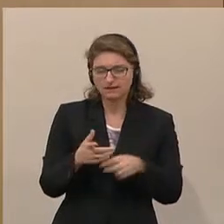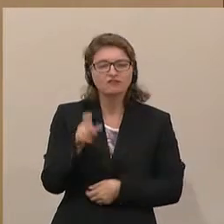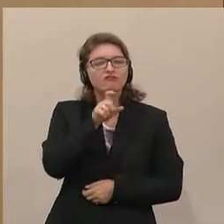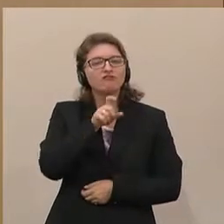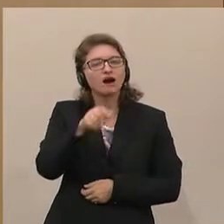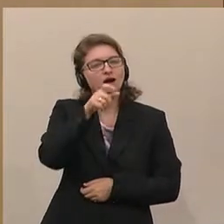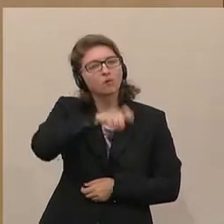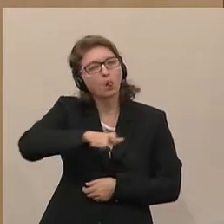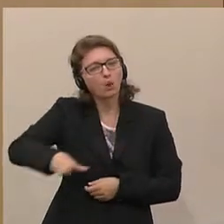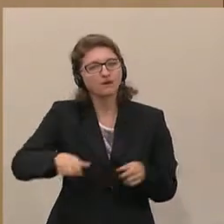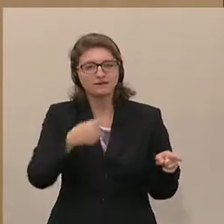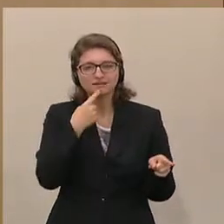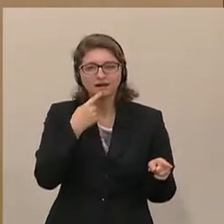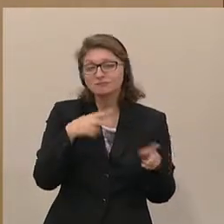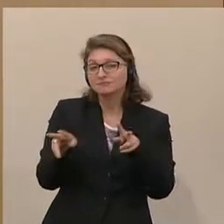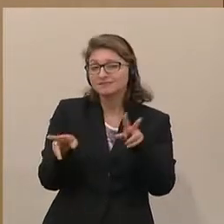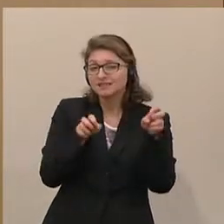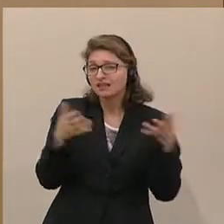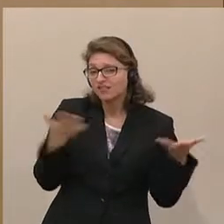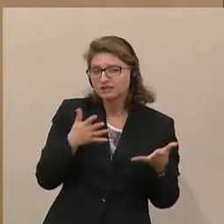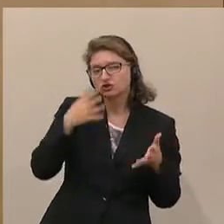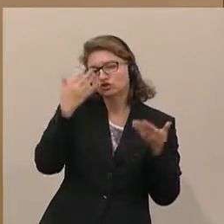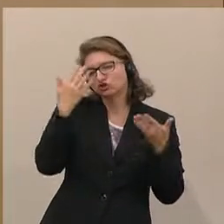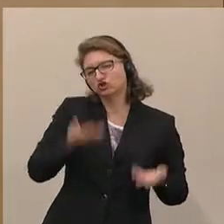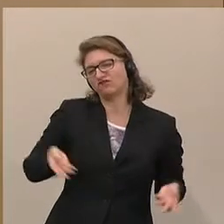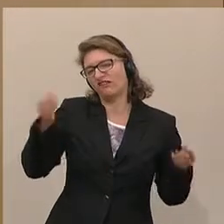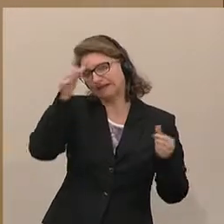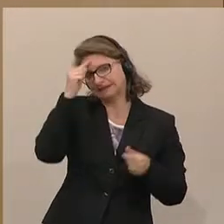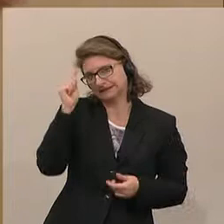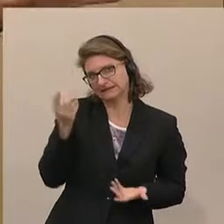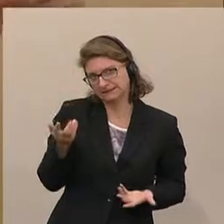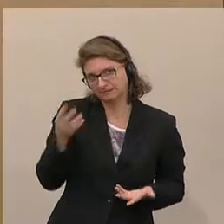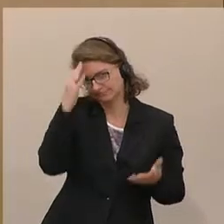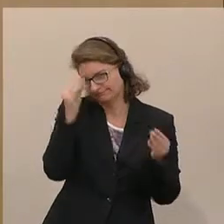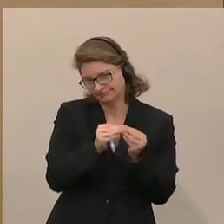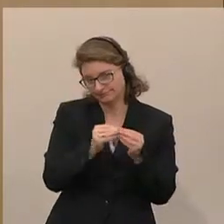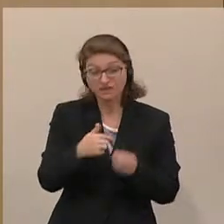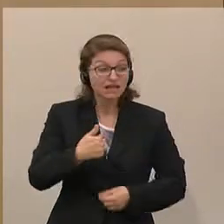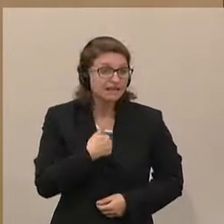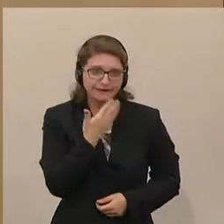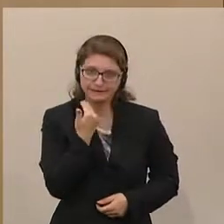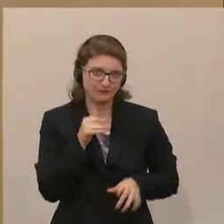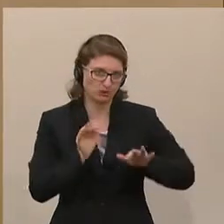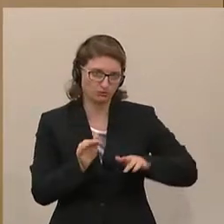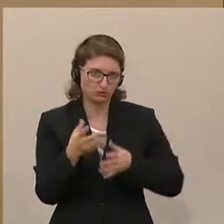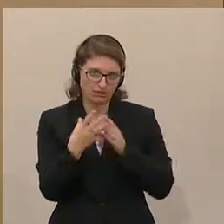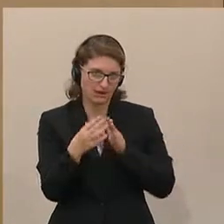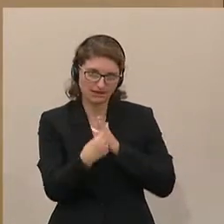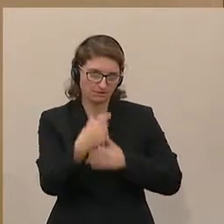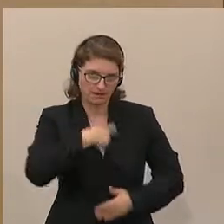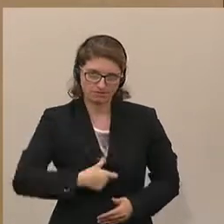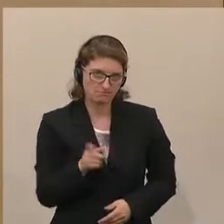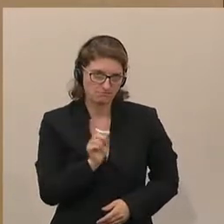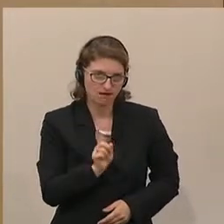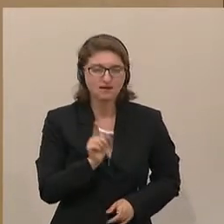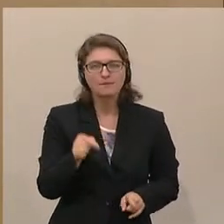Fachleute als Schwachsinn bezeichnet haben. Ich bin keine IT-Expertin, aber als ich das gehört habe,